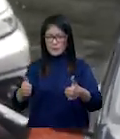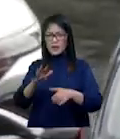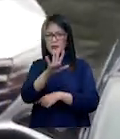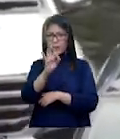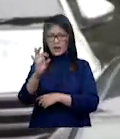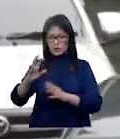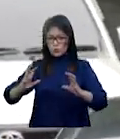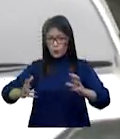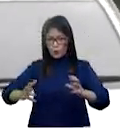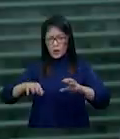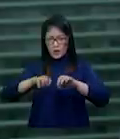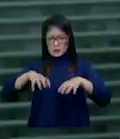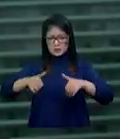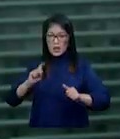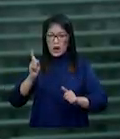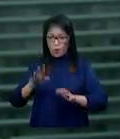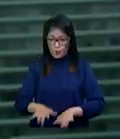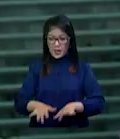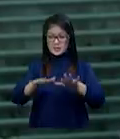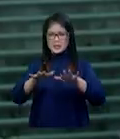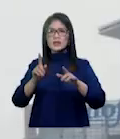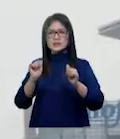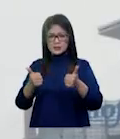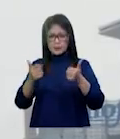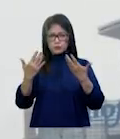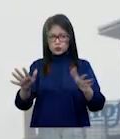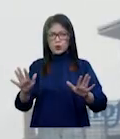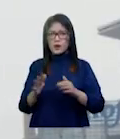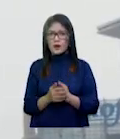banjir ibu kota. Tim Liputan iNews melaporkan.